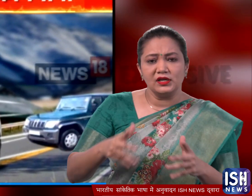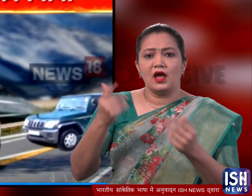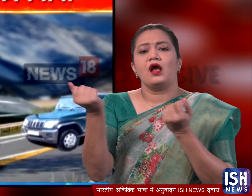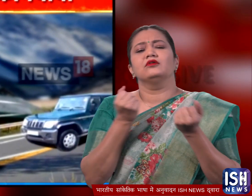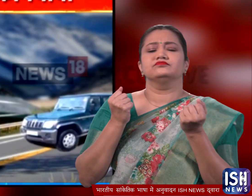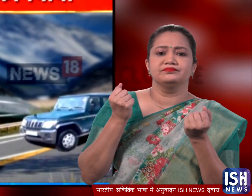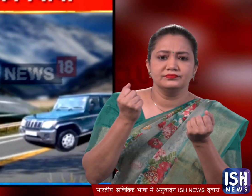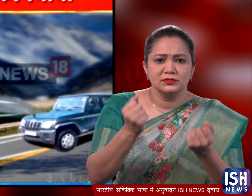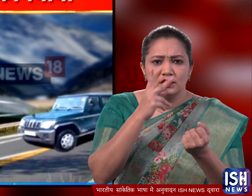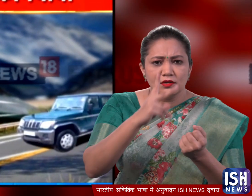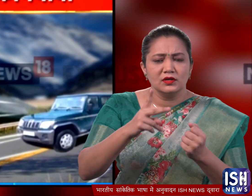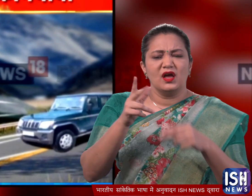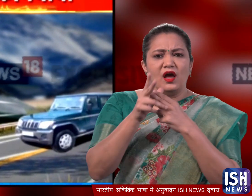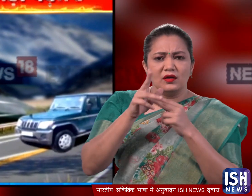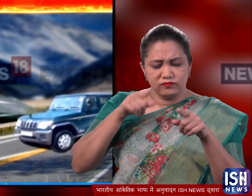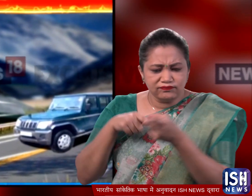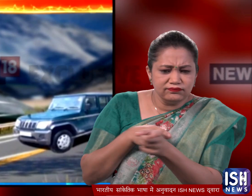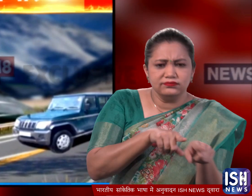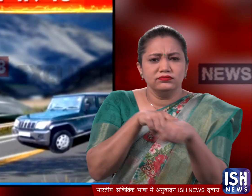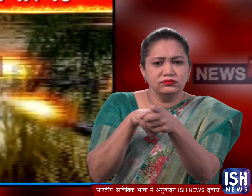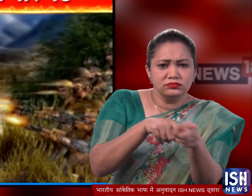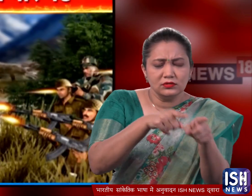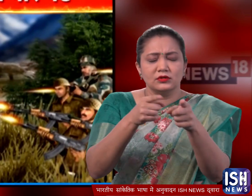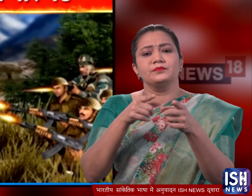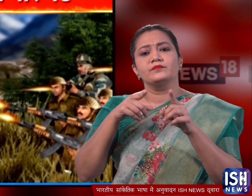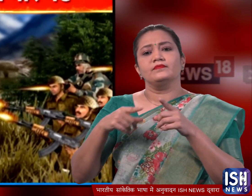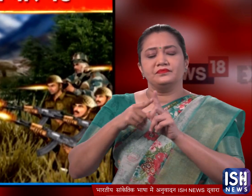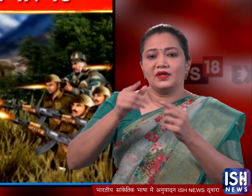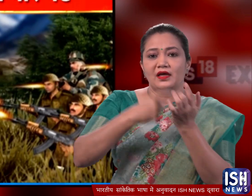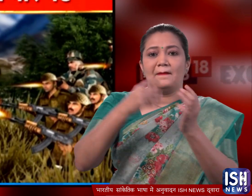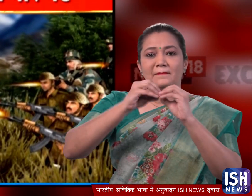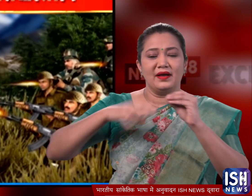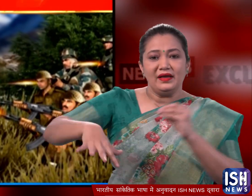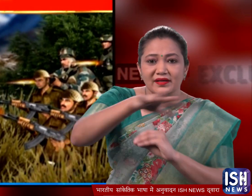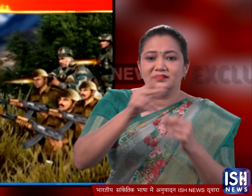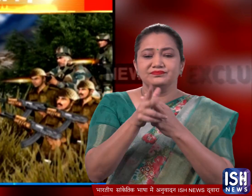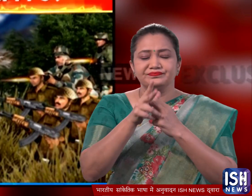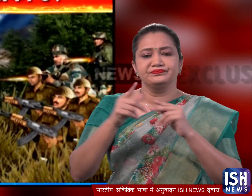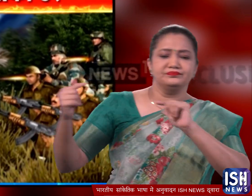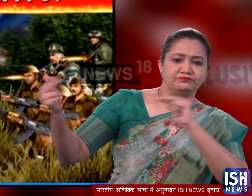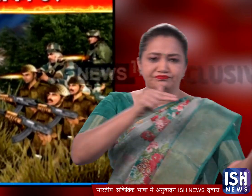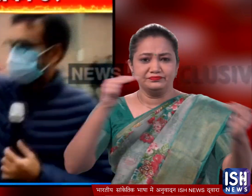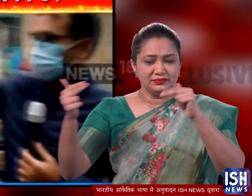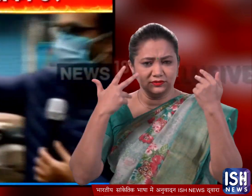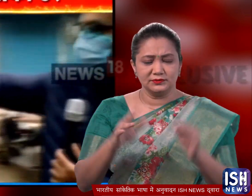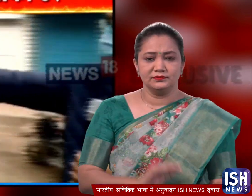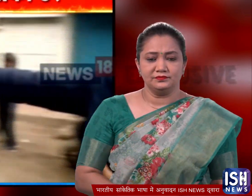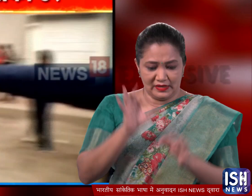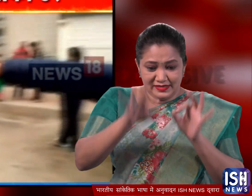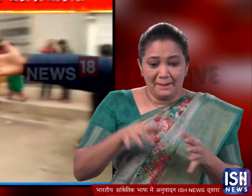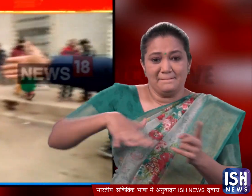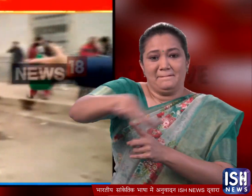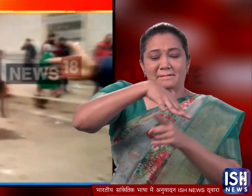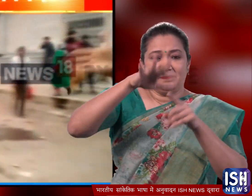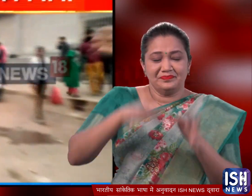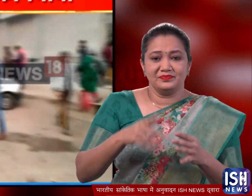वहां पहुंचे तो जवानों ने उनकी कार का पीछा करना शुरू कर दिया। फिर रामबाग इलाके में सुरक्षा बल की उन आतंकियों से मुठभेड़ हो गई। ये वो स्पॉट है जहाँ पे